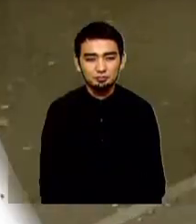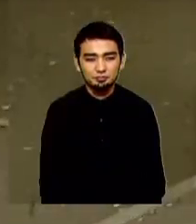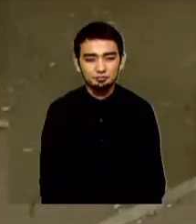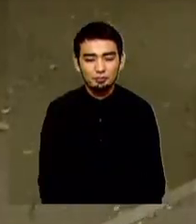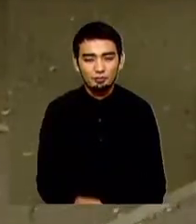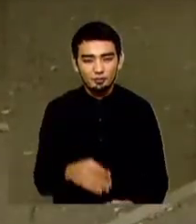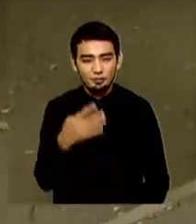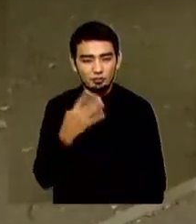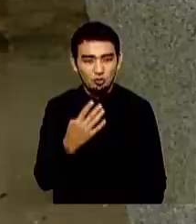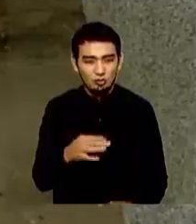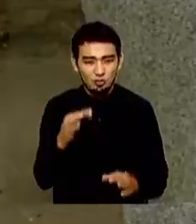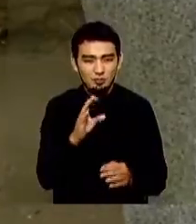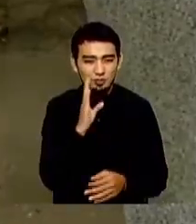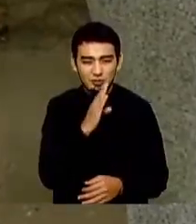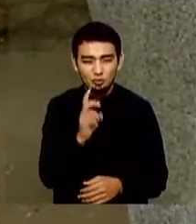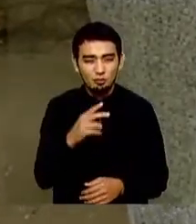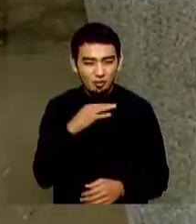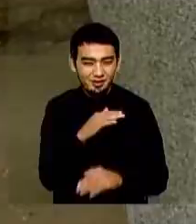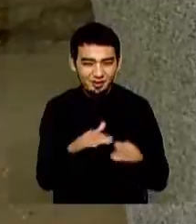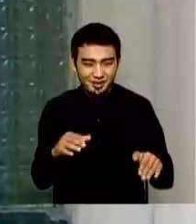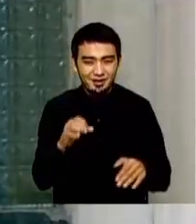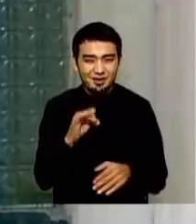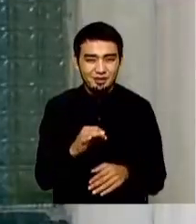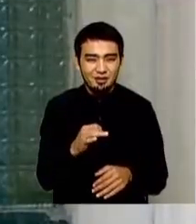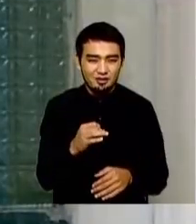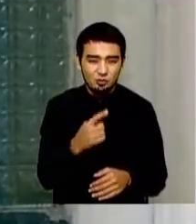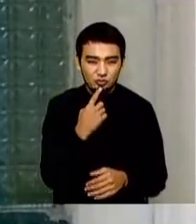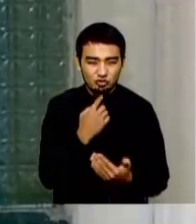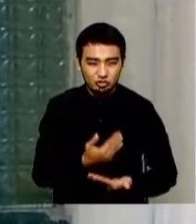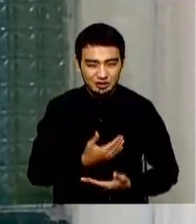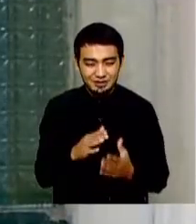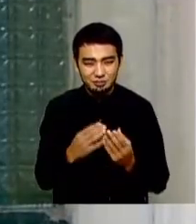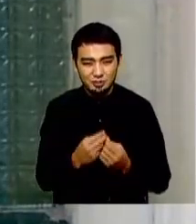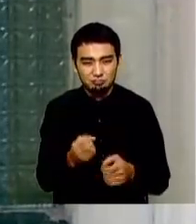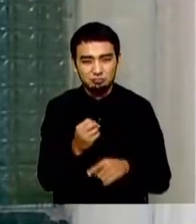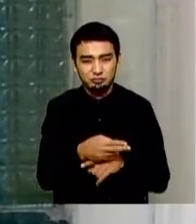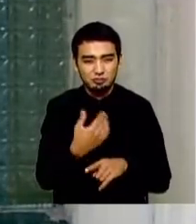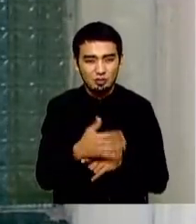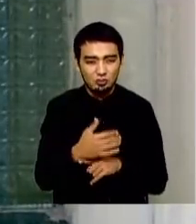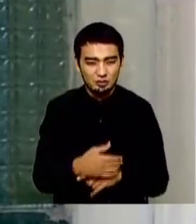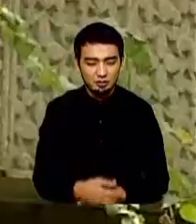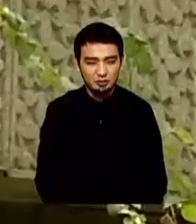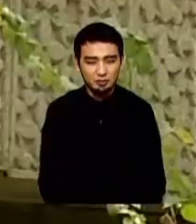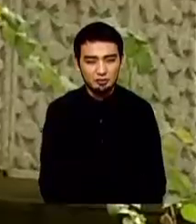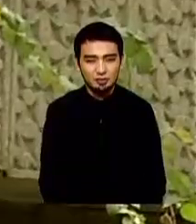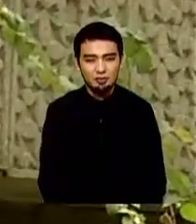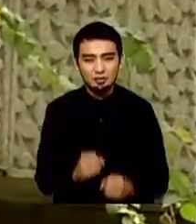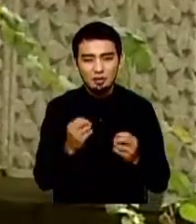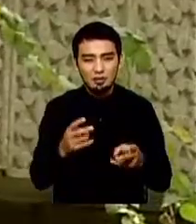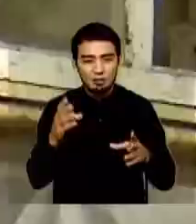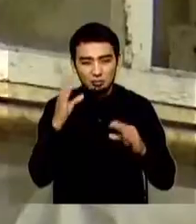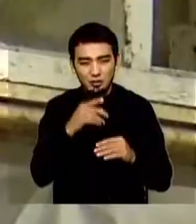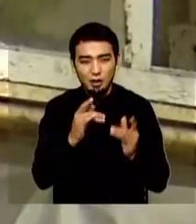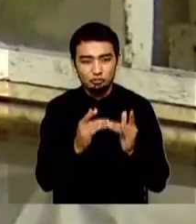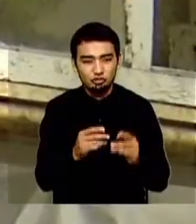Более 40 малоимущих и многодетных семей выселяют. И не выкидывать нас, всех людей, на улицу. Мы люди. Как получилось, что